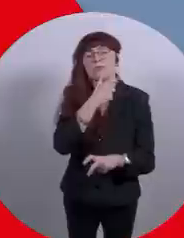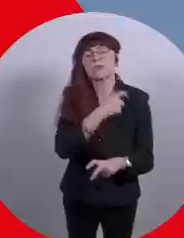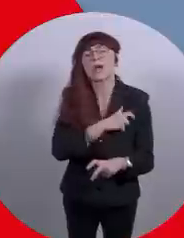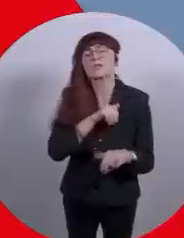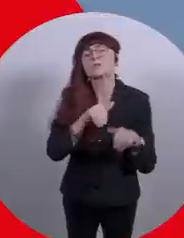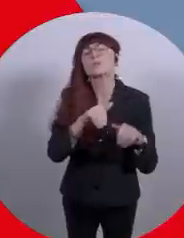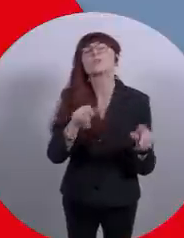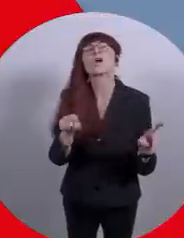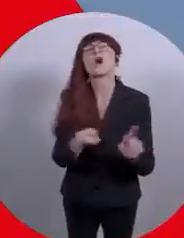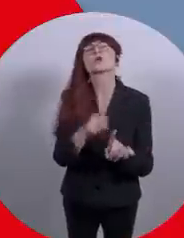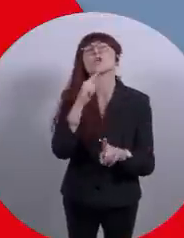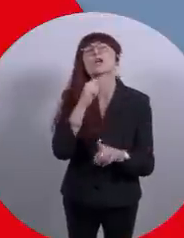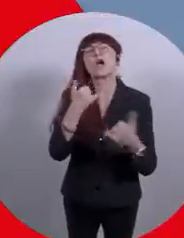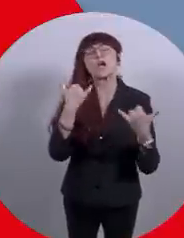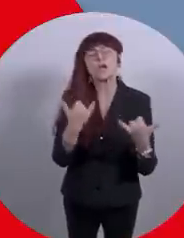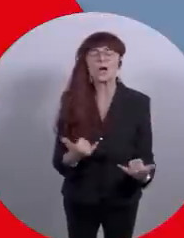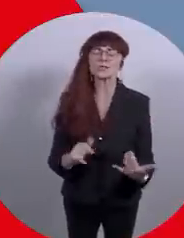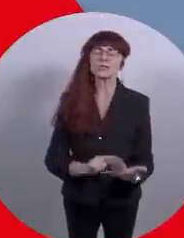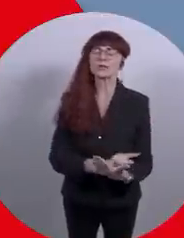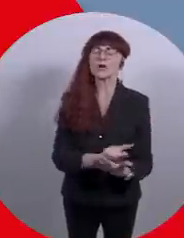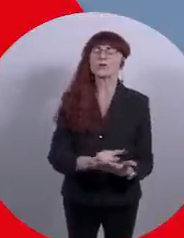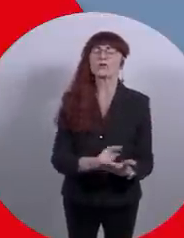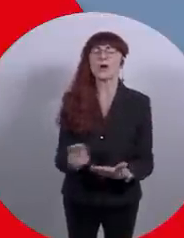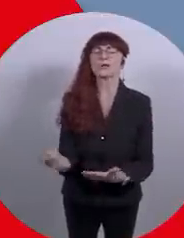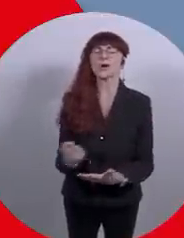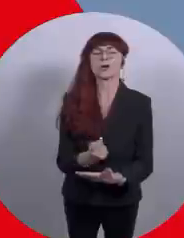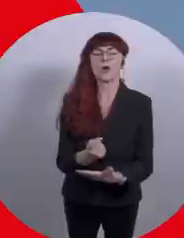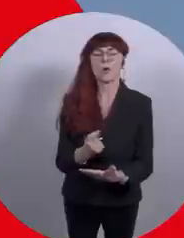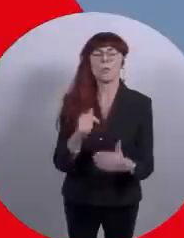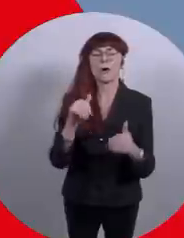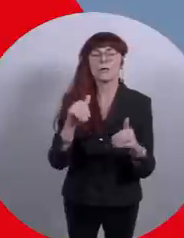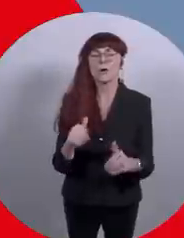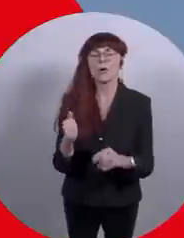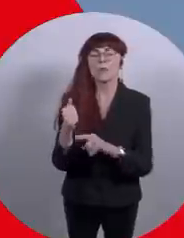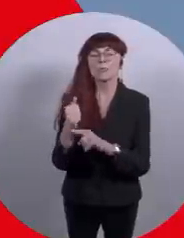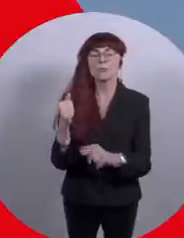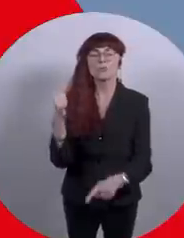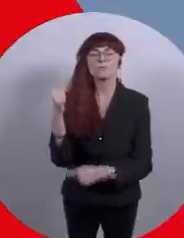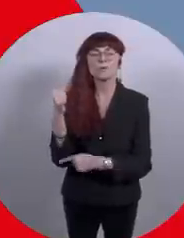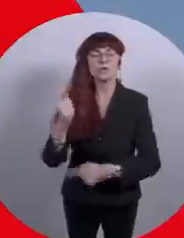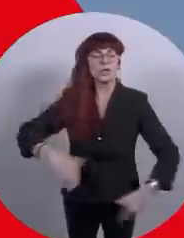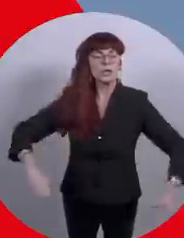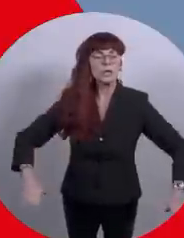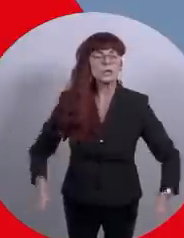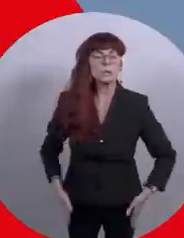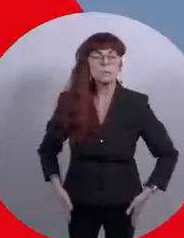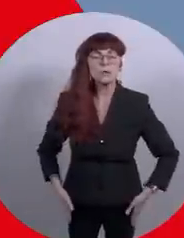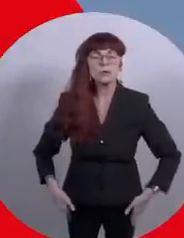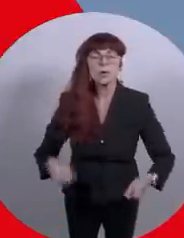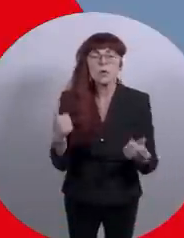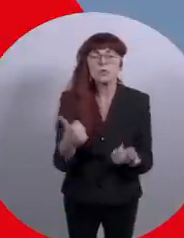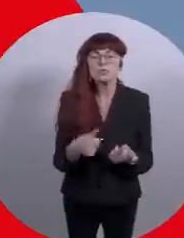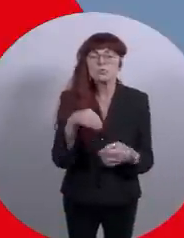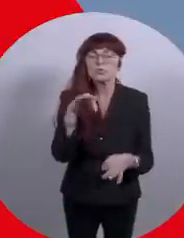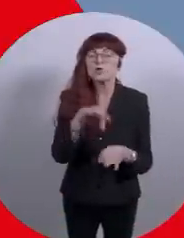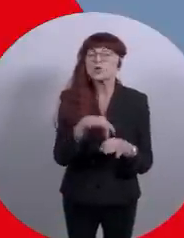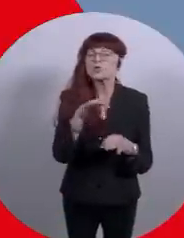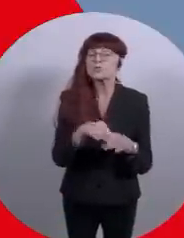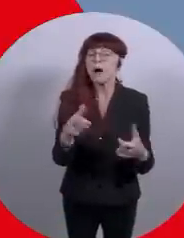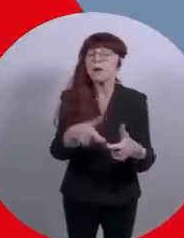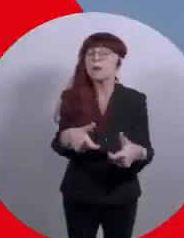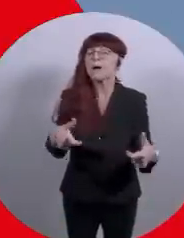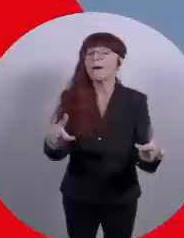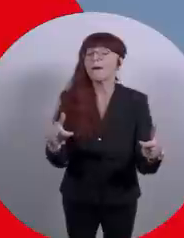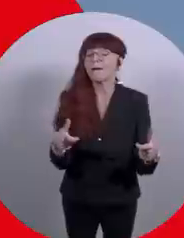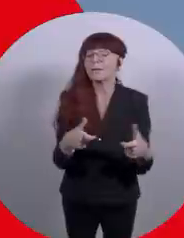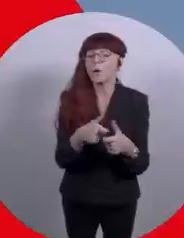jetzt ist die Zeit gekommen wo man wieder budget-disziplin haben muss Sparpakete werden nicht namentlich